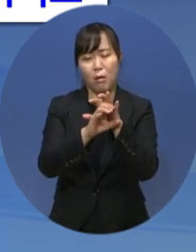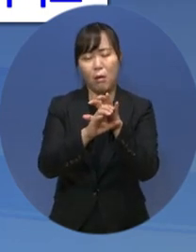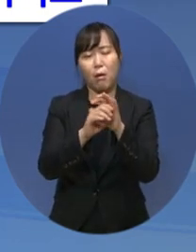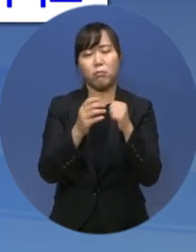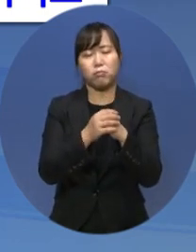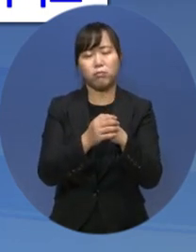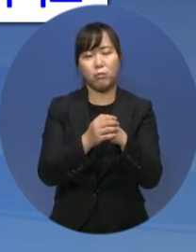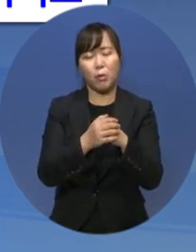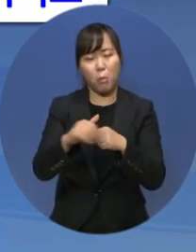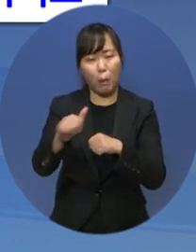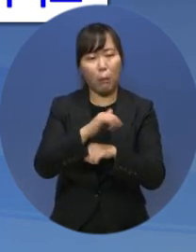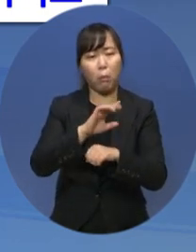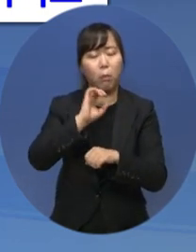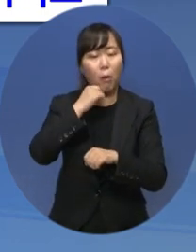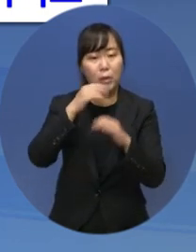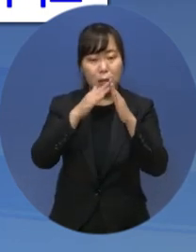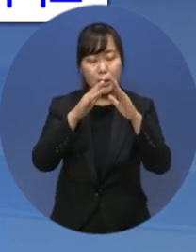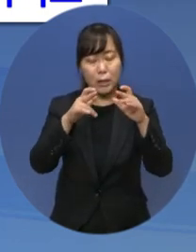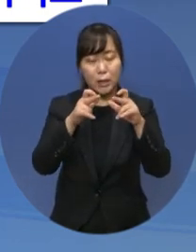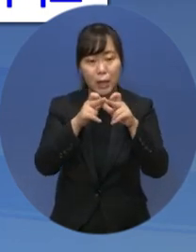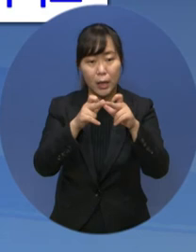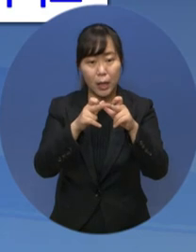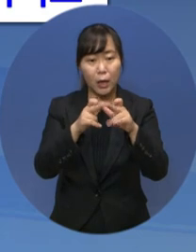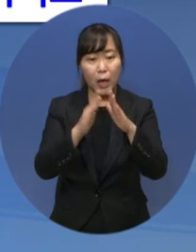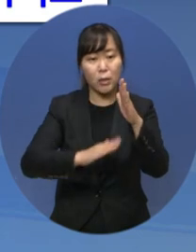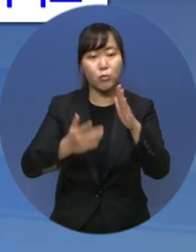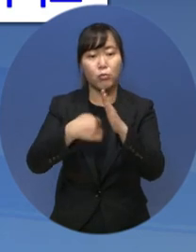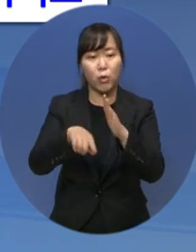힘든 장애인 가정을 위해 벌초 대행